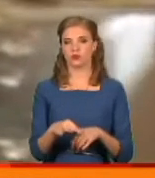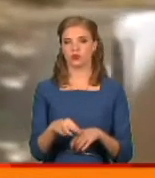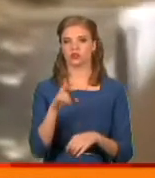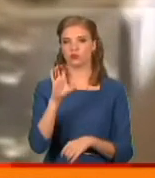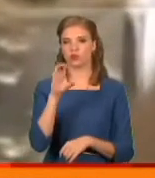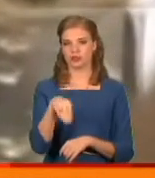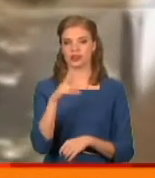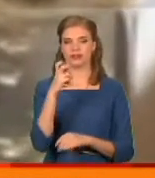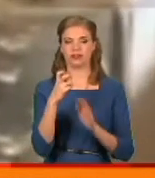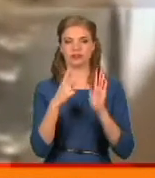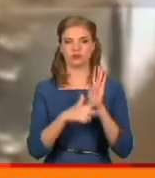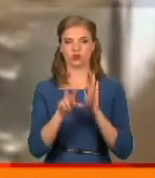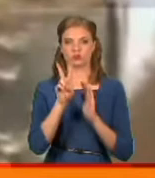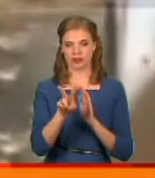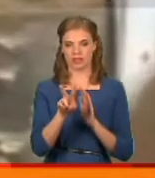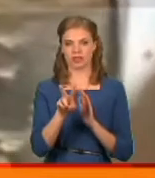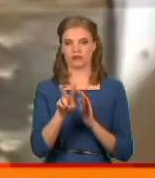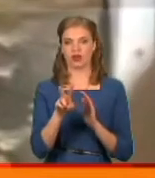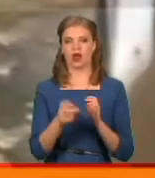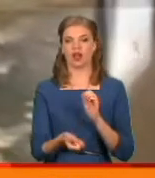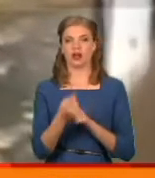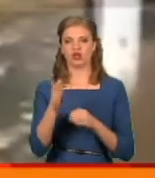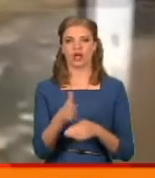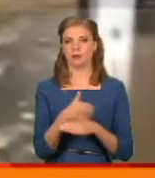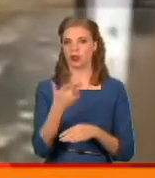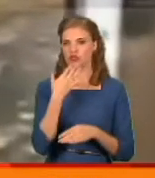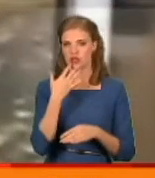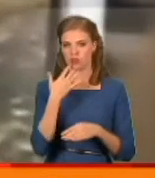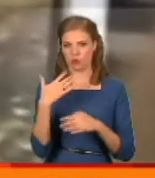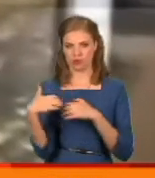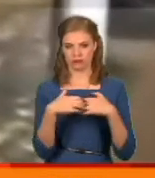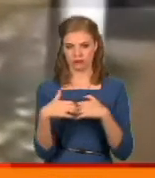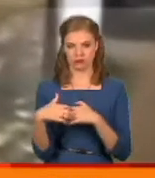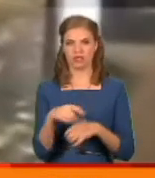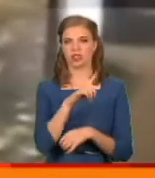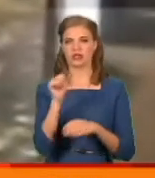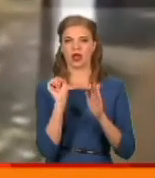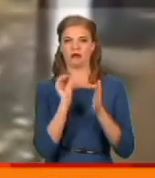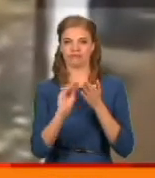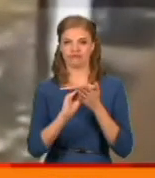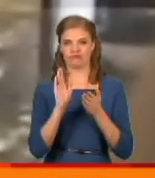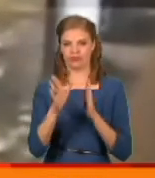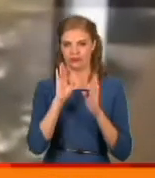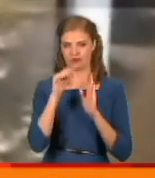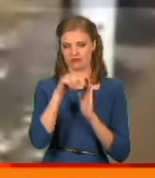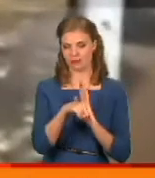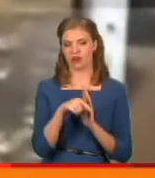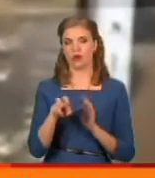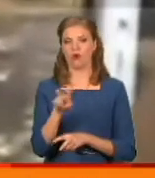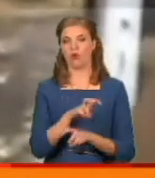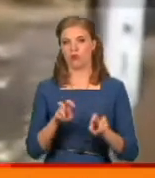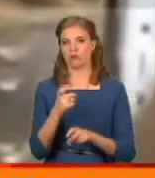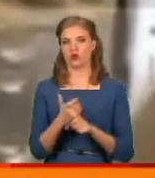статье 282 «Разжигание межнациональной розни» за посты в соцсетях. Обыск проводится